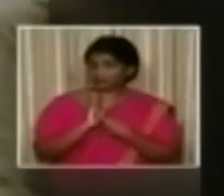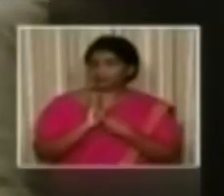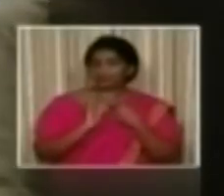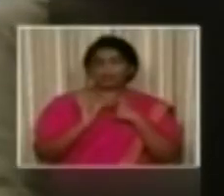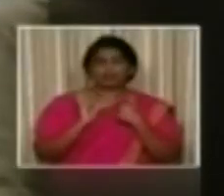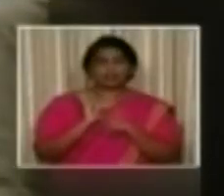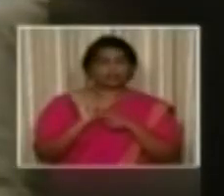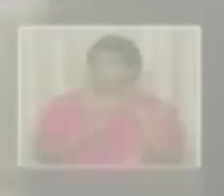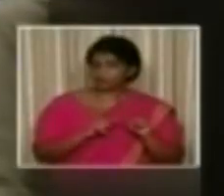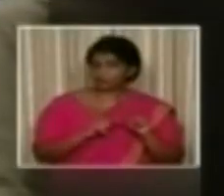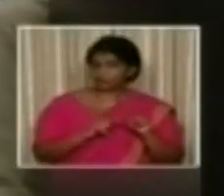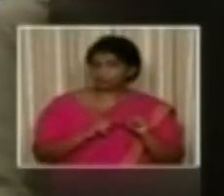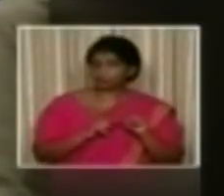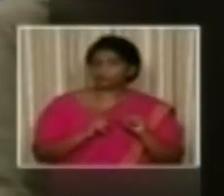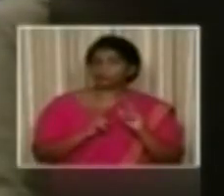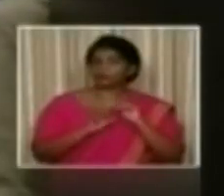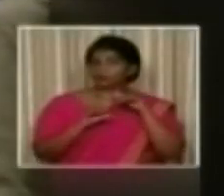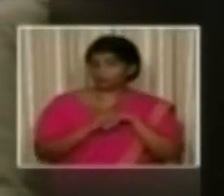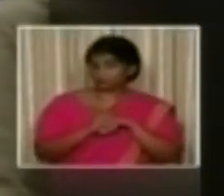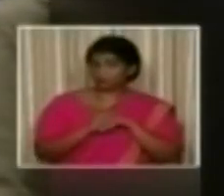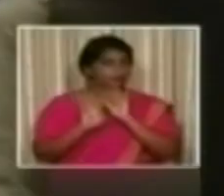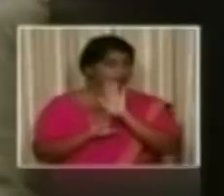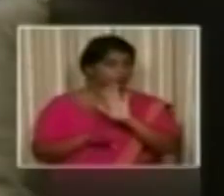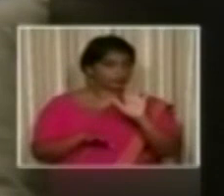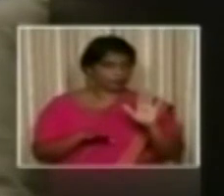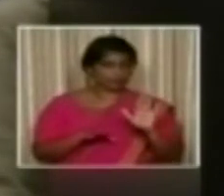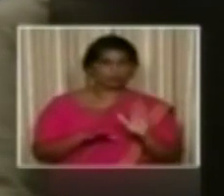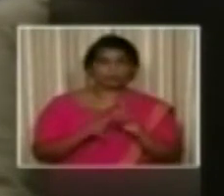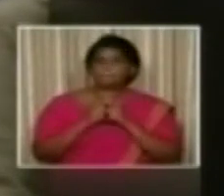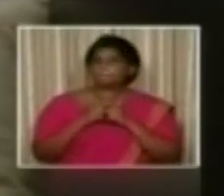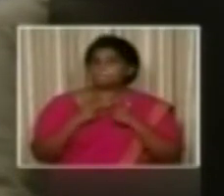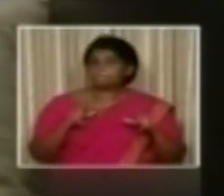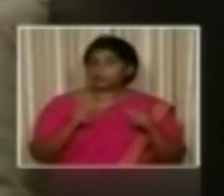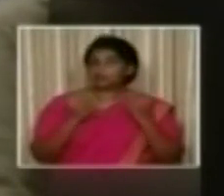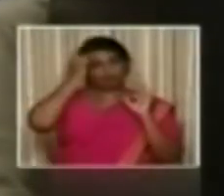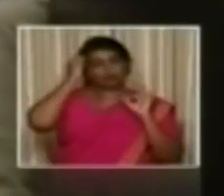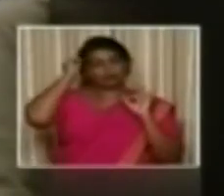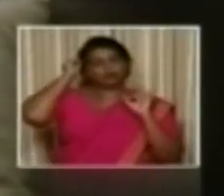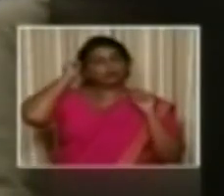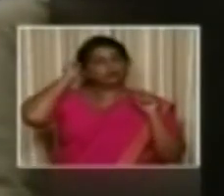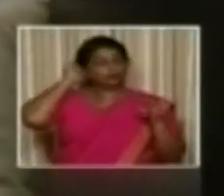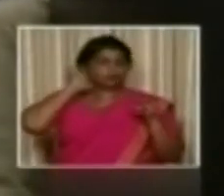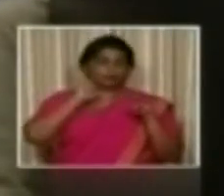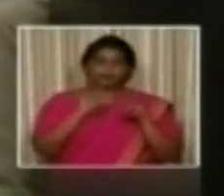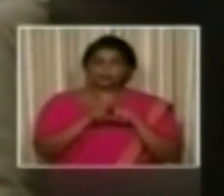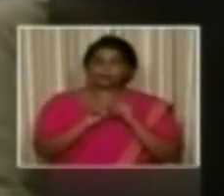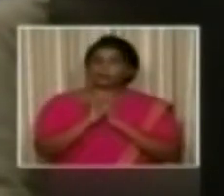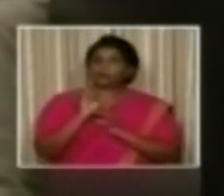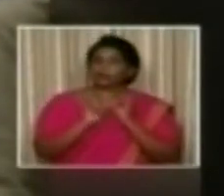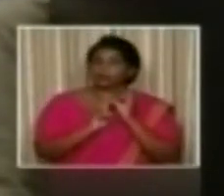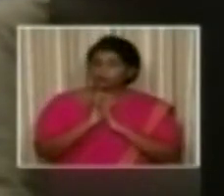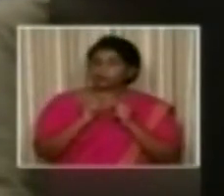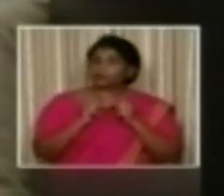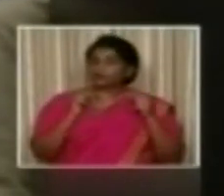அத்துடன் பாராளுமன்ற உறுப்பினர்களுக்கு எதிராக வழக்கு தாக்கல் செய்ய முடியாதனவும் தெளிவாக குறிப்பிடப்பட்டுள்ளது. இந்த சட்டத்தின் ஏற்பாடுகளை புறக்கணிக்கும் வகையில்